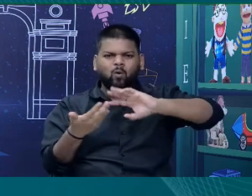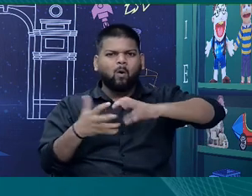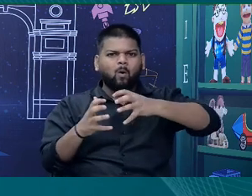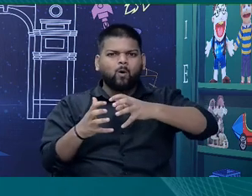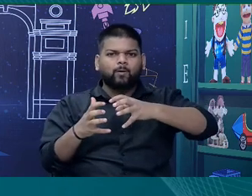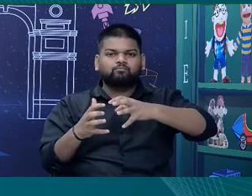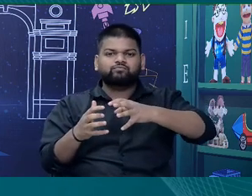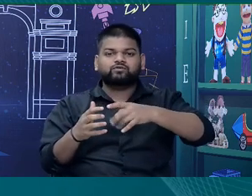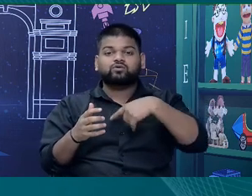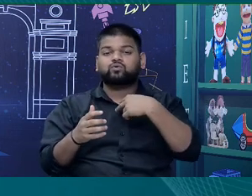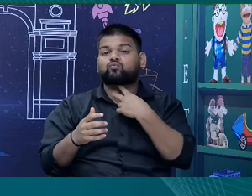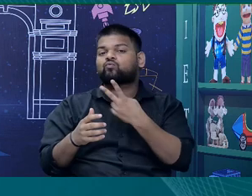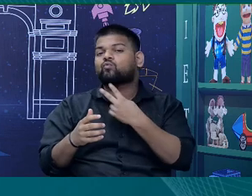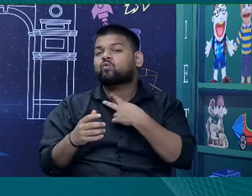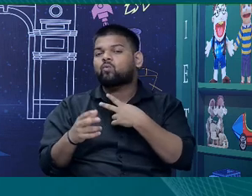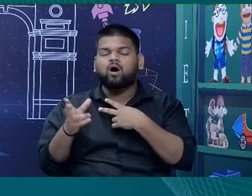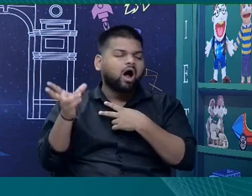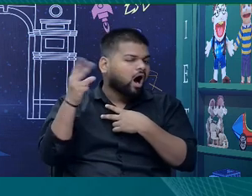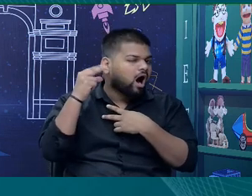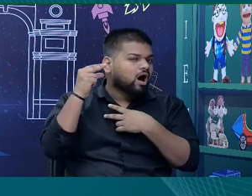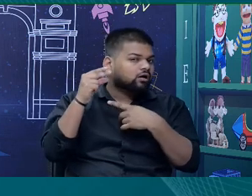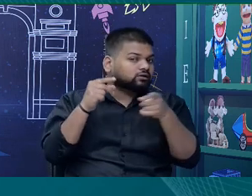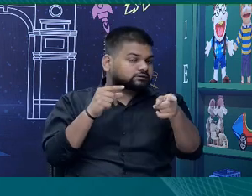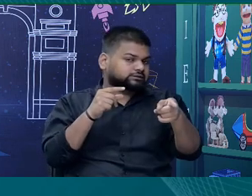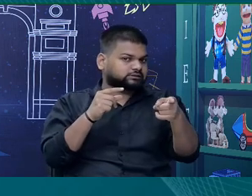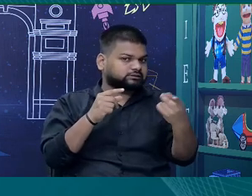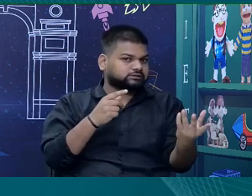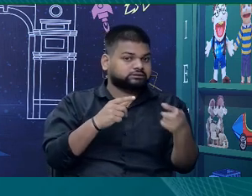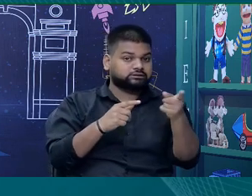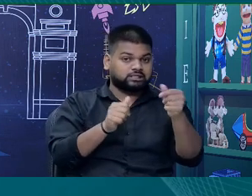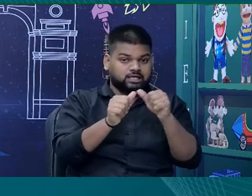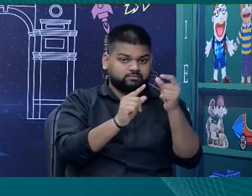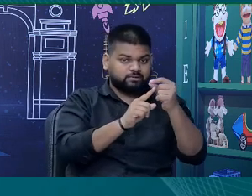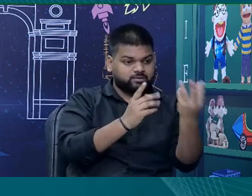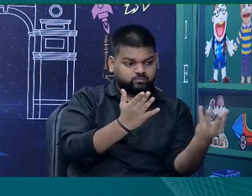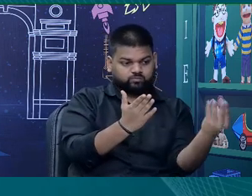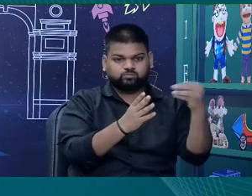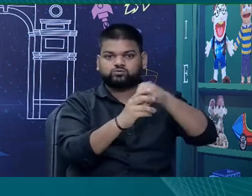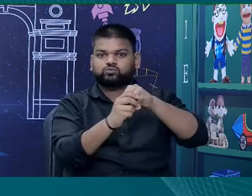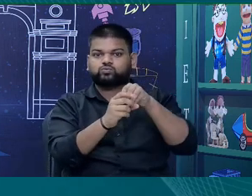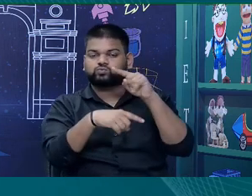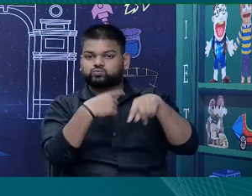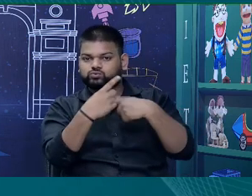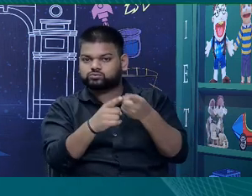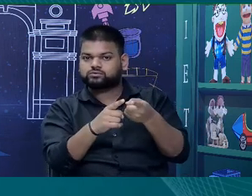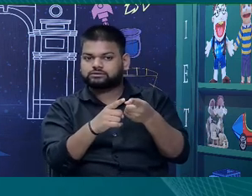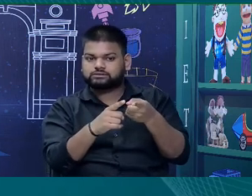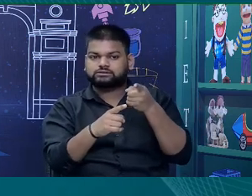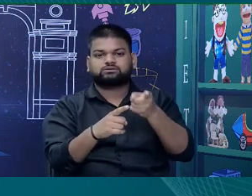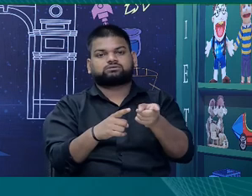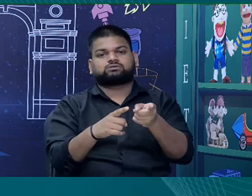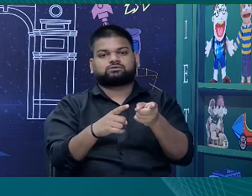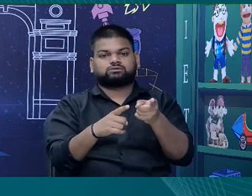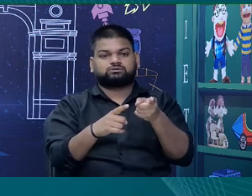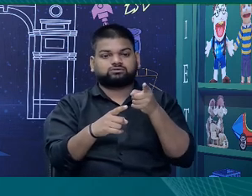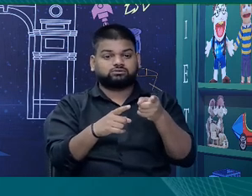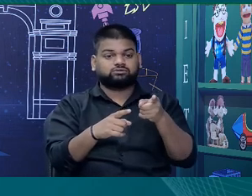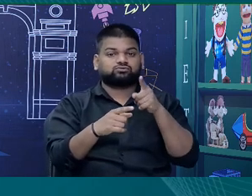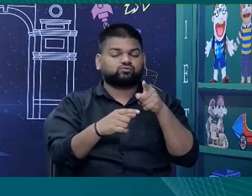उसमें एक एड ऑन इंस्टॉल करना है आपको मठ कट ये दोनों इंस्टॉल करके जब आप माइक्रोसॉफ्ट शब्द की एक फीचर को उसे करते हैं इक्वेशन